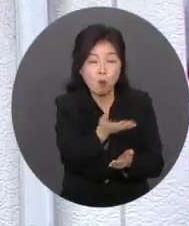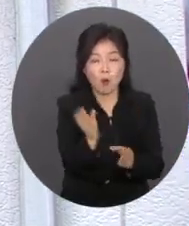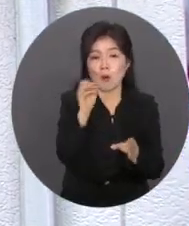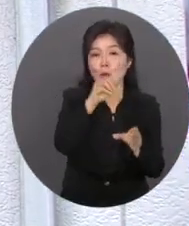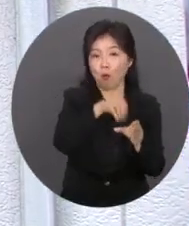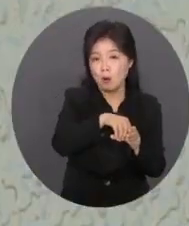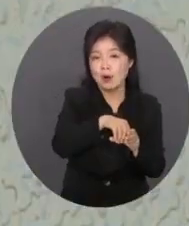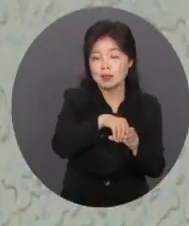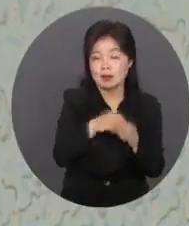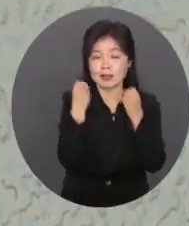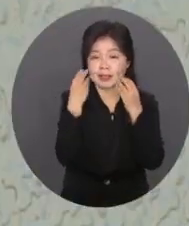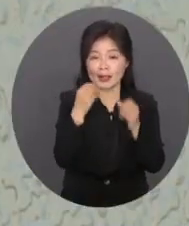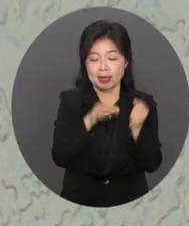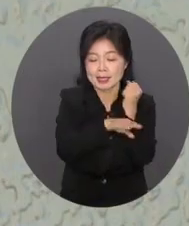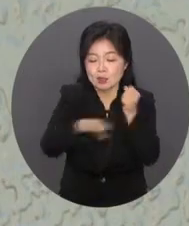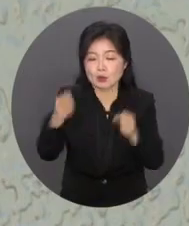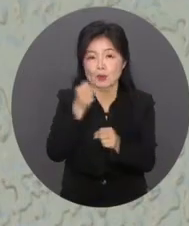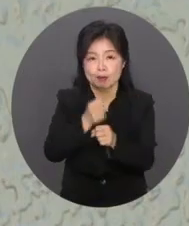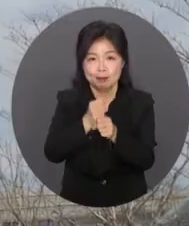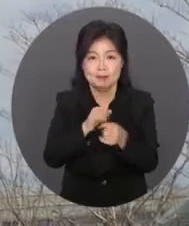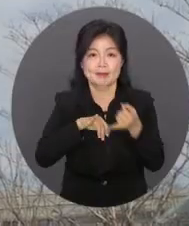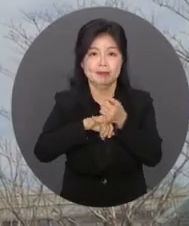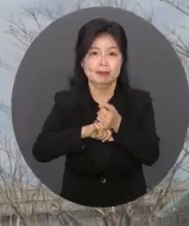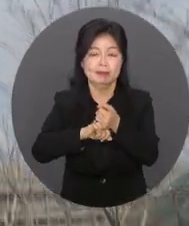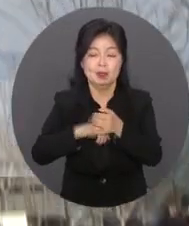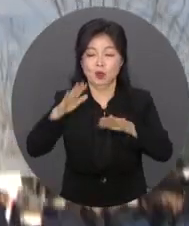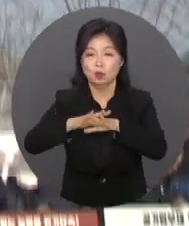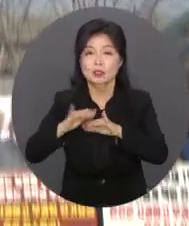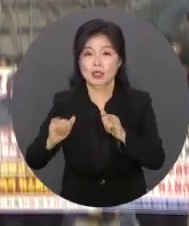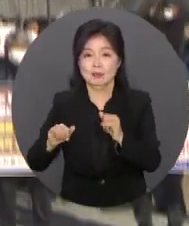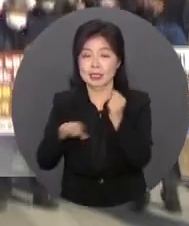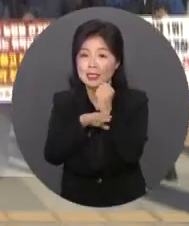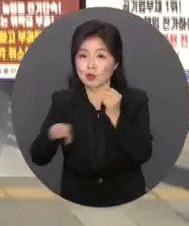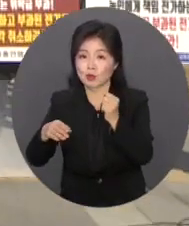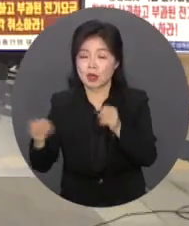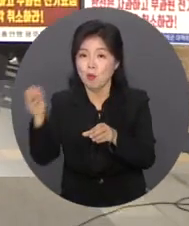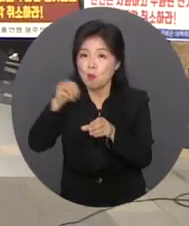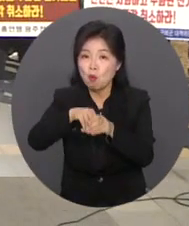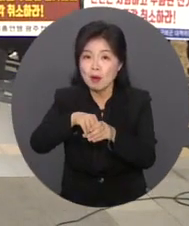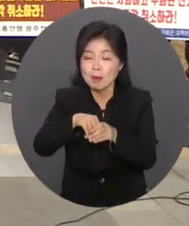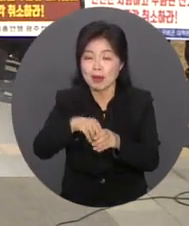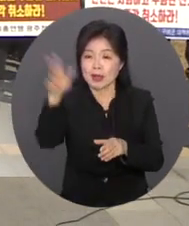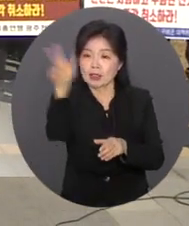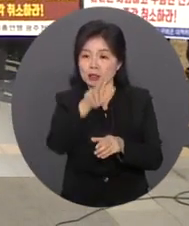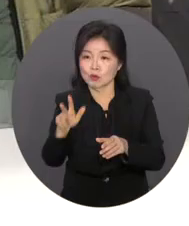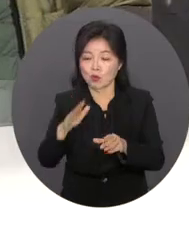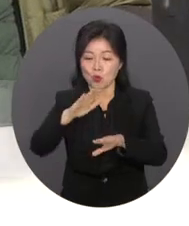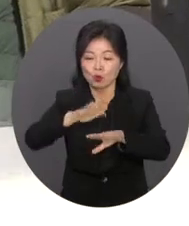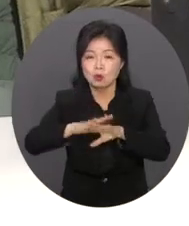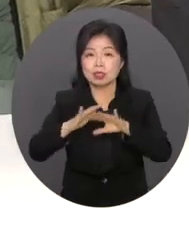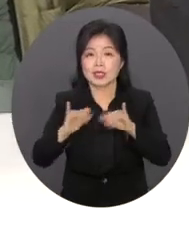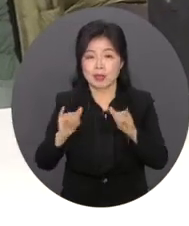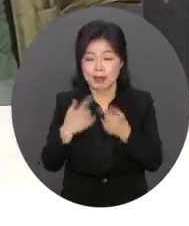최대한 신속하게 새 기준을 만들기로 했습니다 농민들은 기준에 들어갈 내용을 전국 농민회가 함께 마련할 수